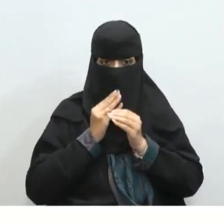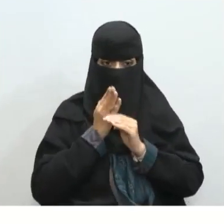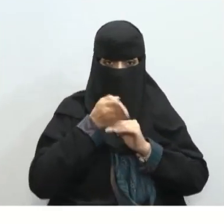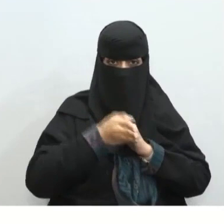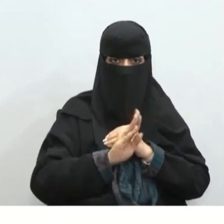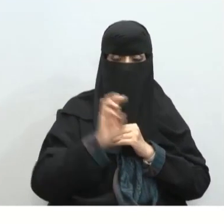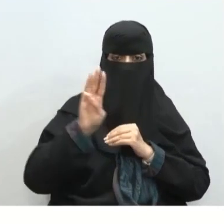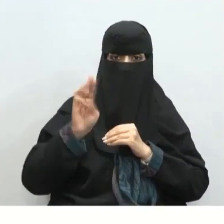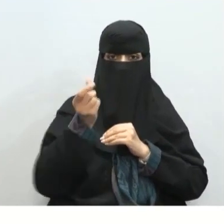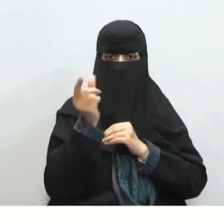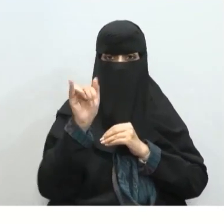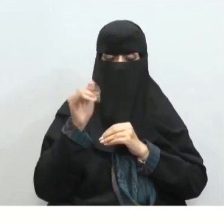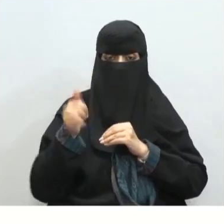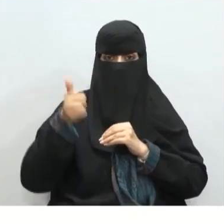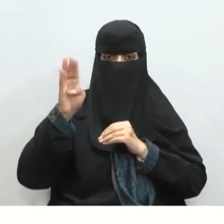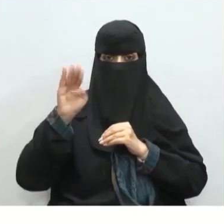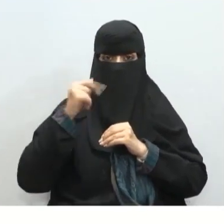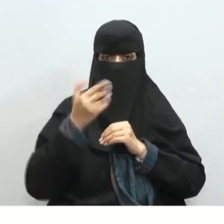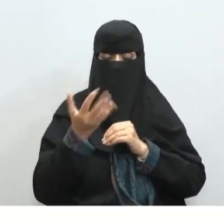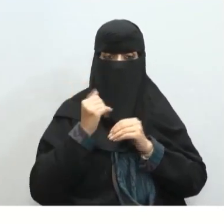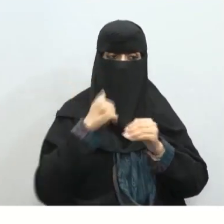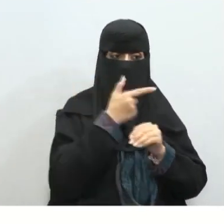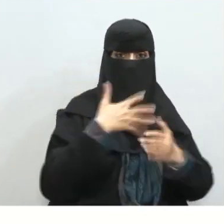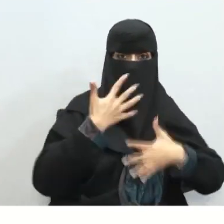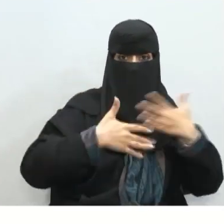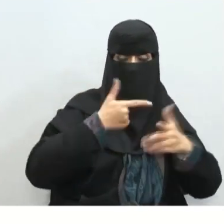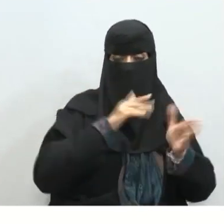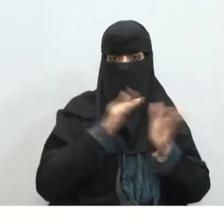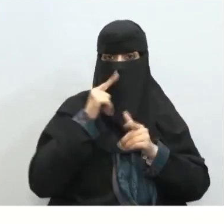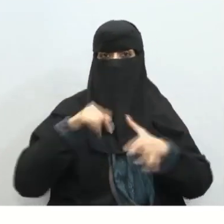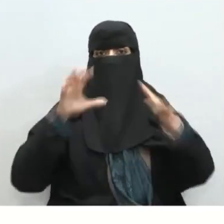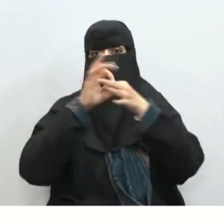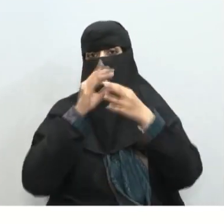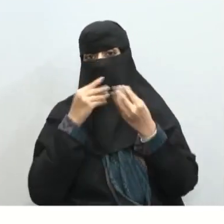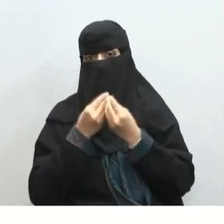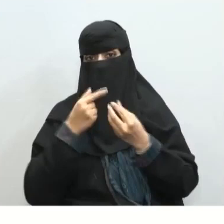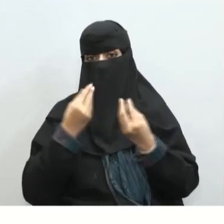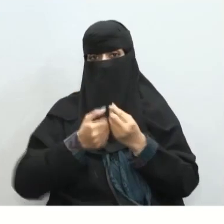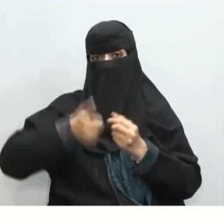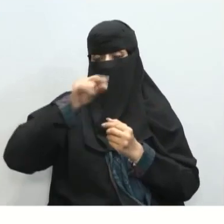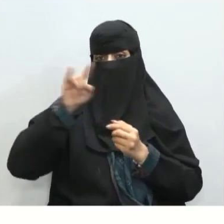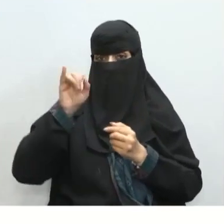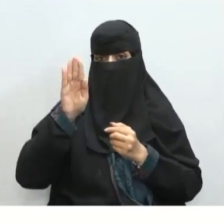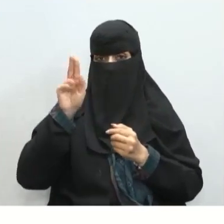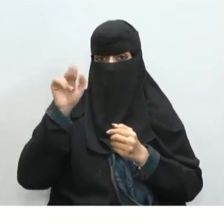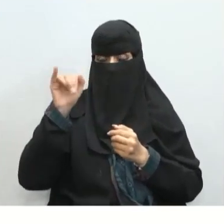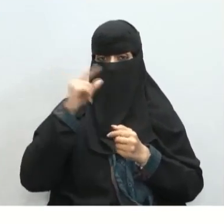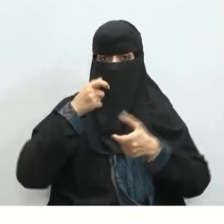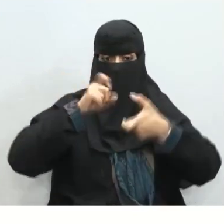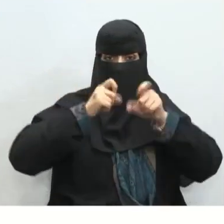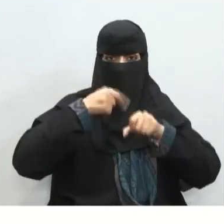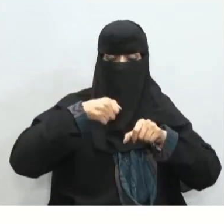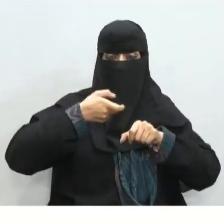الكربون كذلك كان هنالك ناتج طاقه وهو الناد اتش ثم يرتبط هذا مع الاستيل كو انزايم ويكون